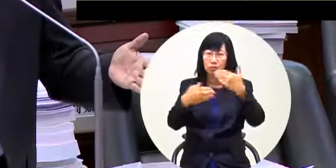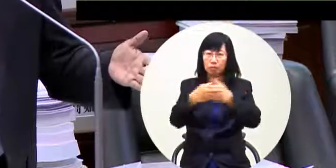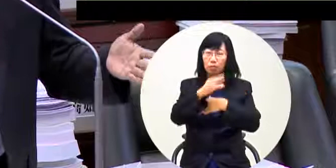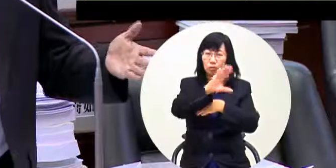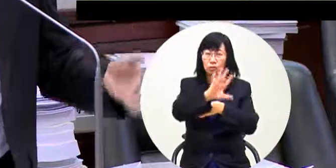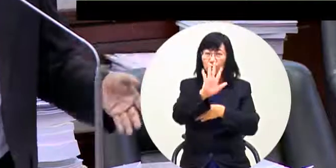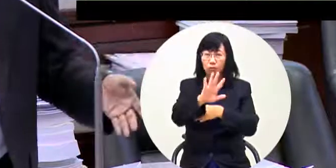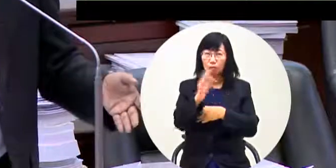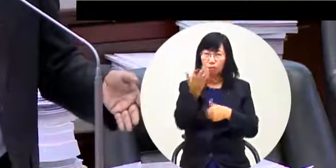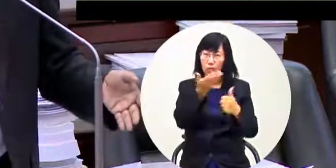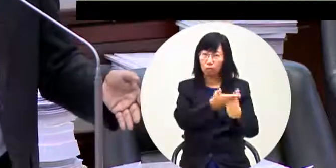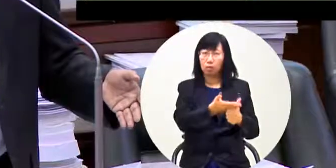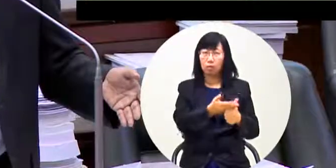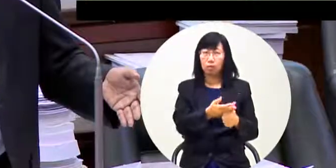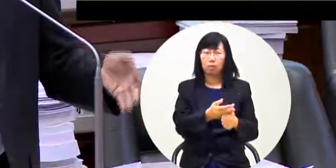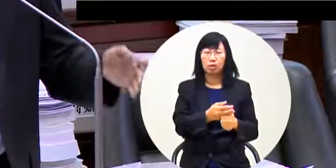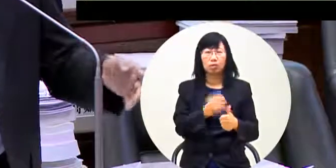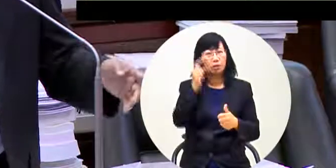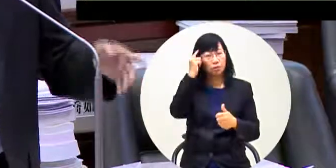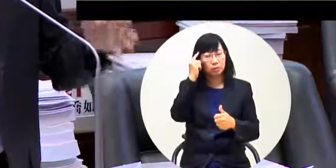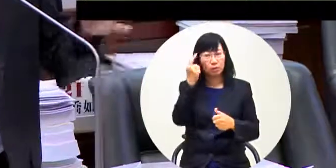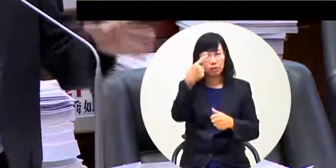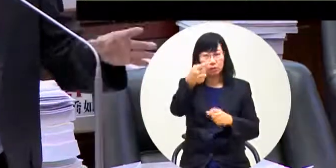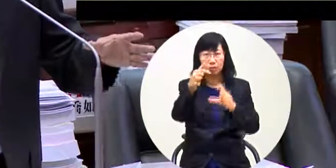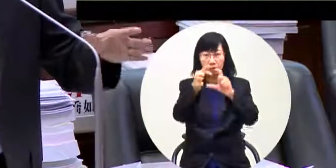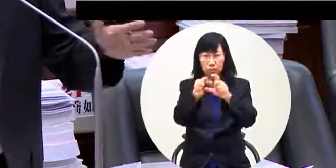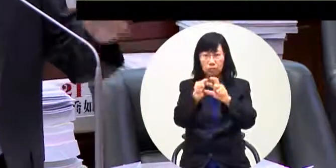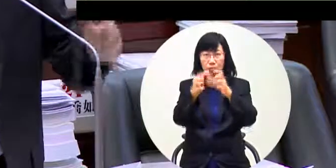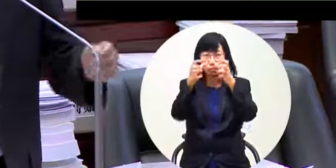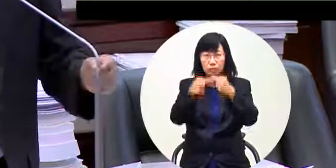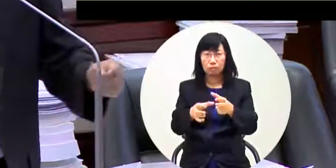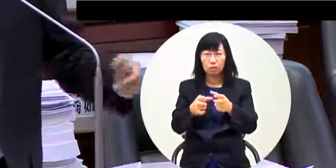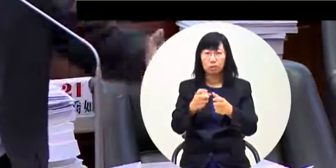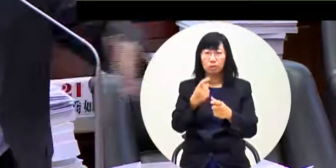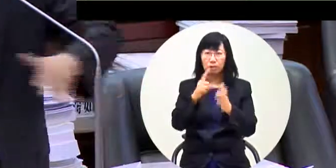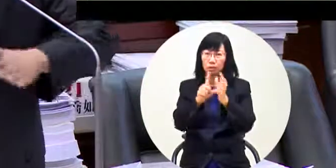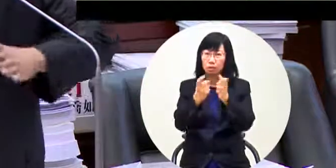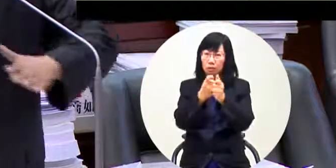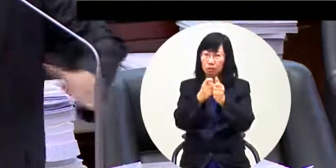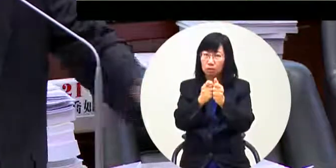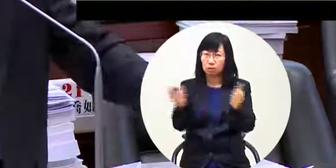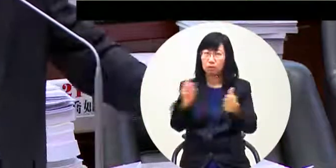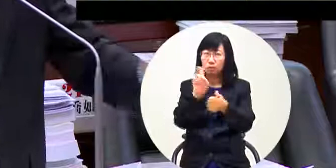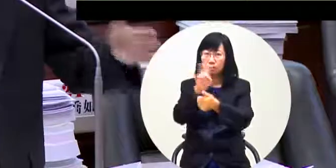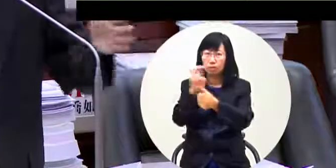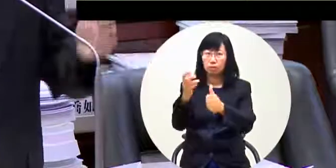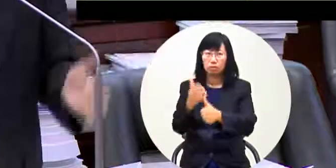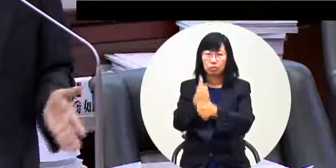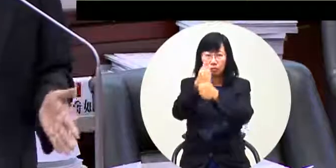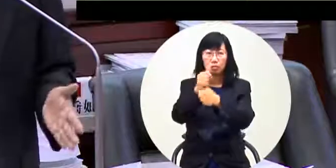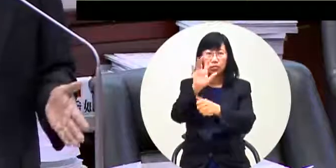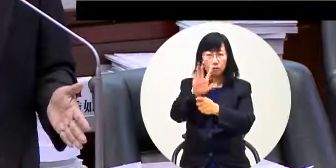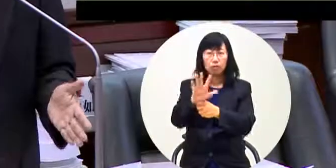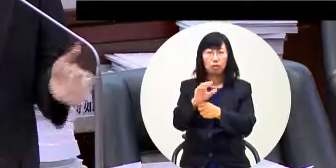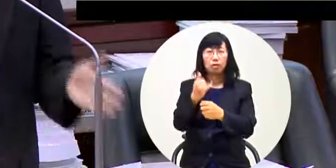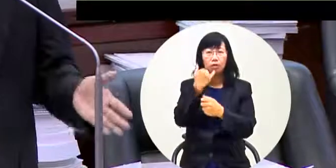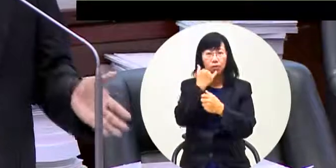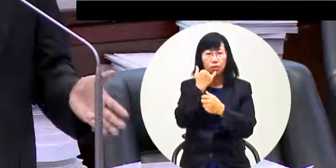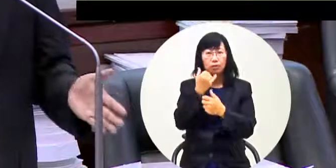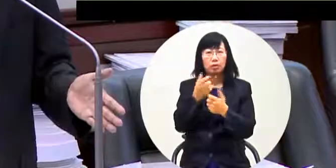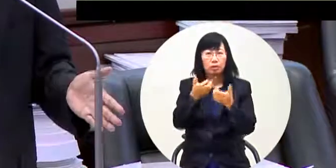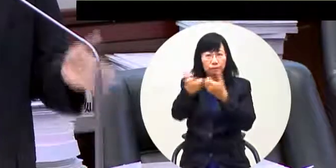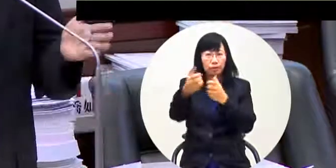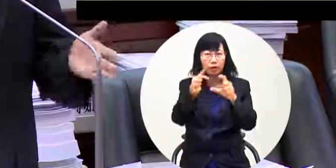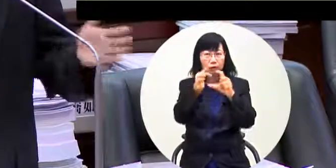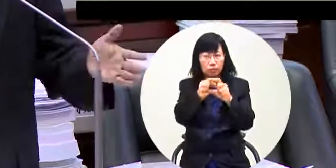区有一个长照中心，连接一个整个大型的长照中心，做一个分区来做一个评估。最后一